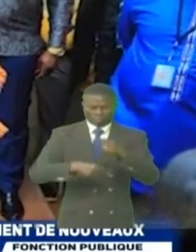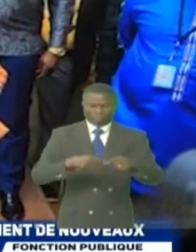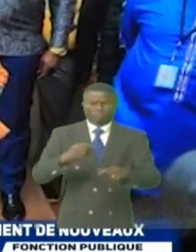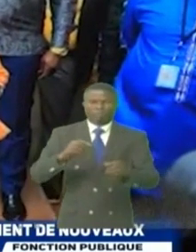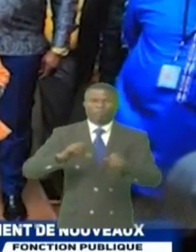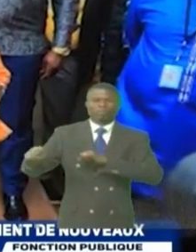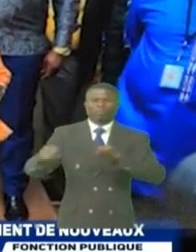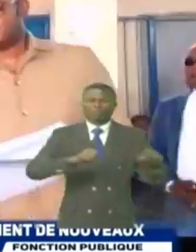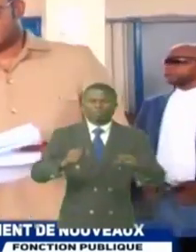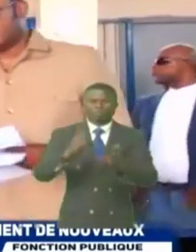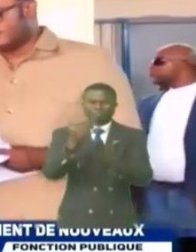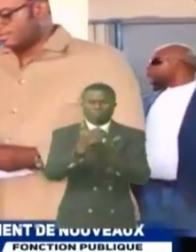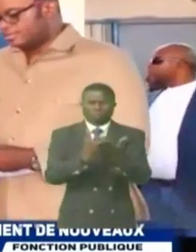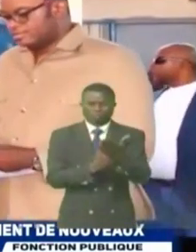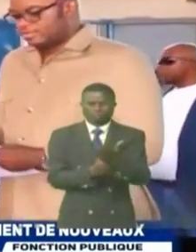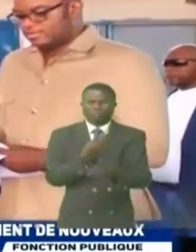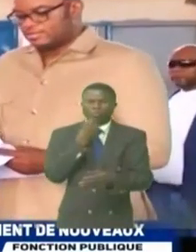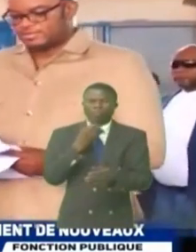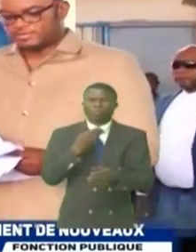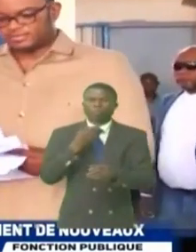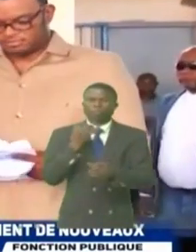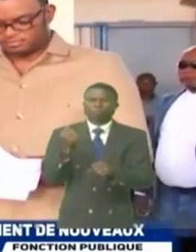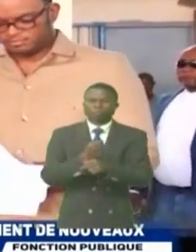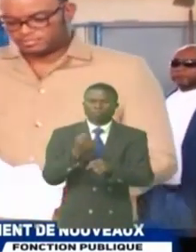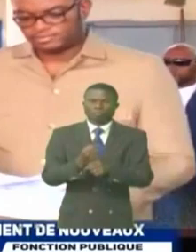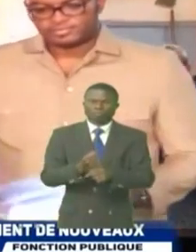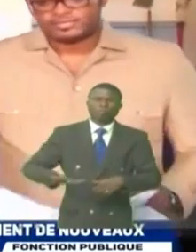des inspecteurs de travail sur toute l'étendue de la